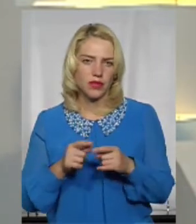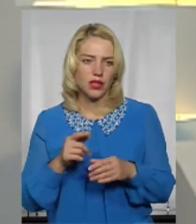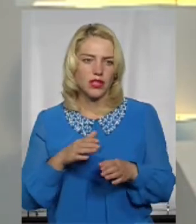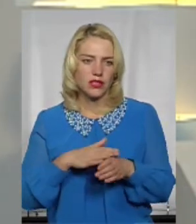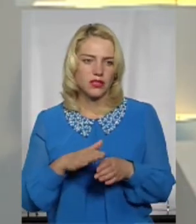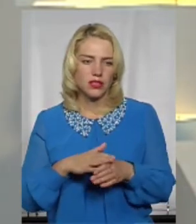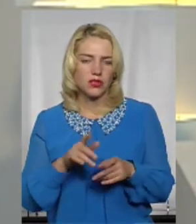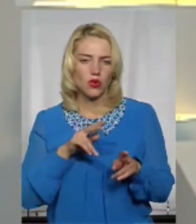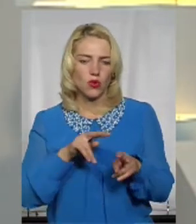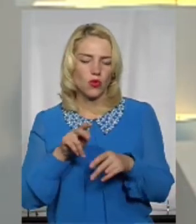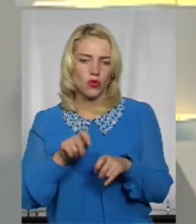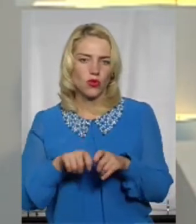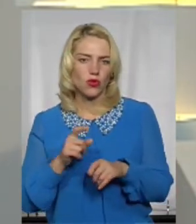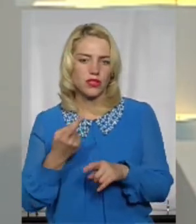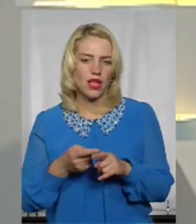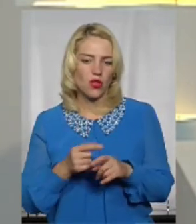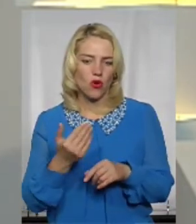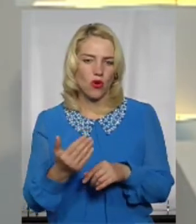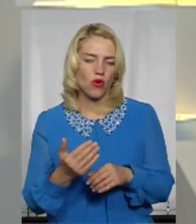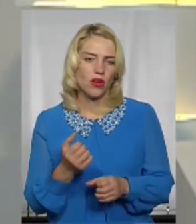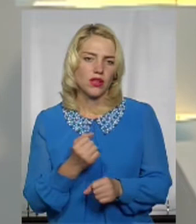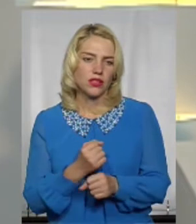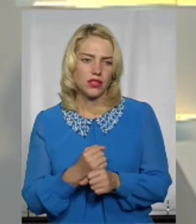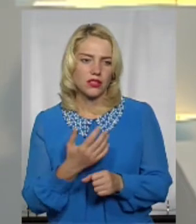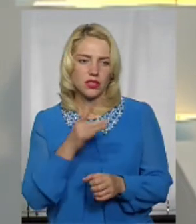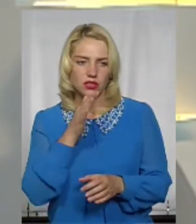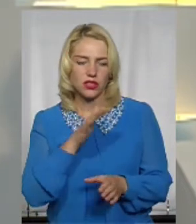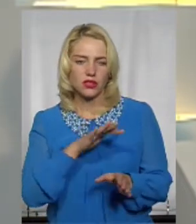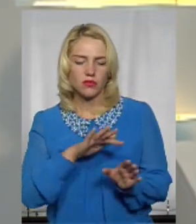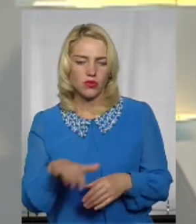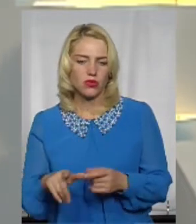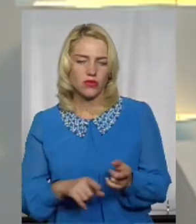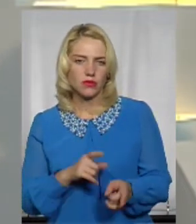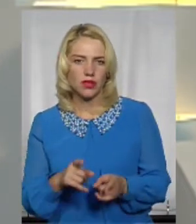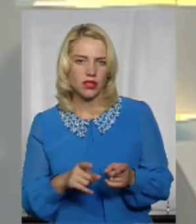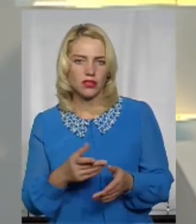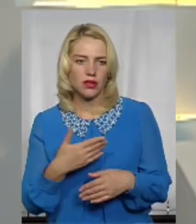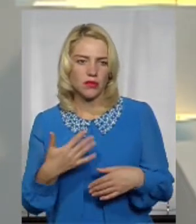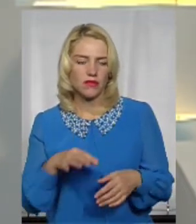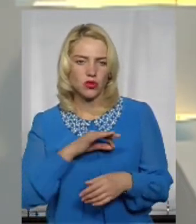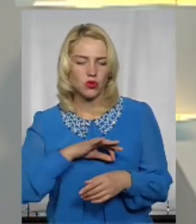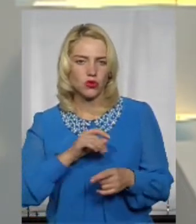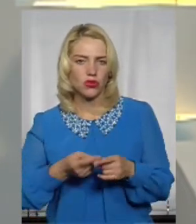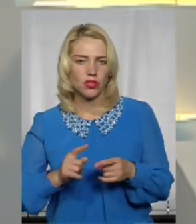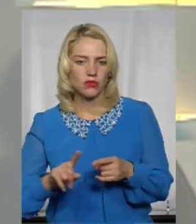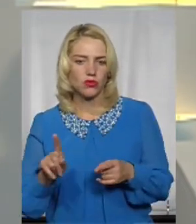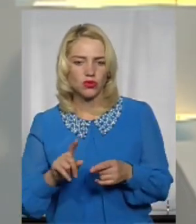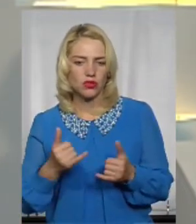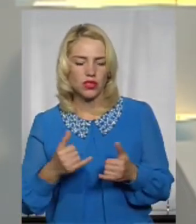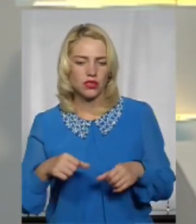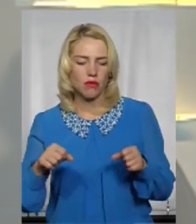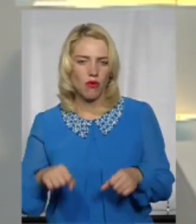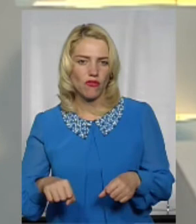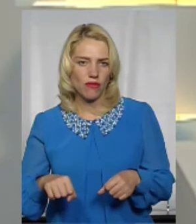здійснює нібито контроль за його діяльністю. Ну, час пройшов, змінилося, і ми вже, користуючись тим, що зараз